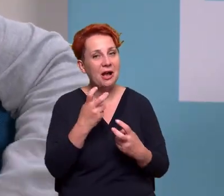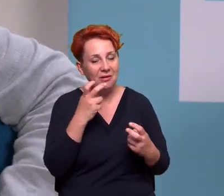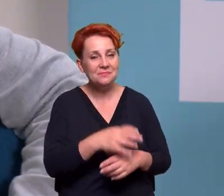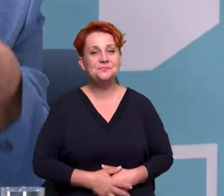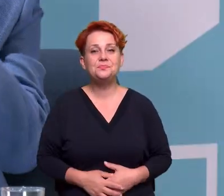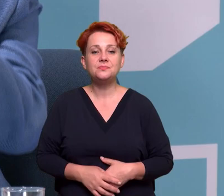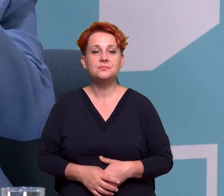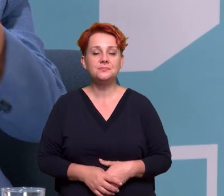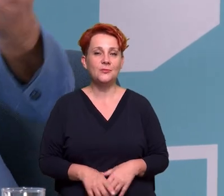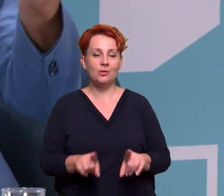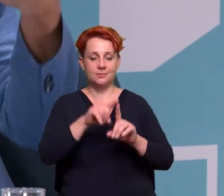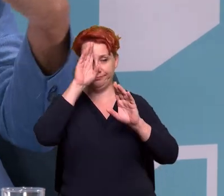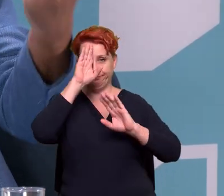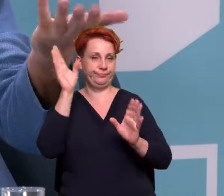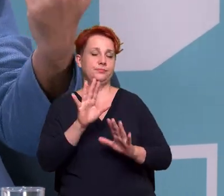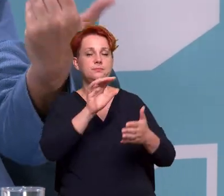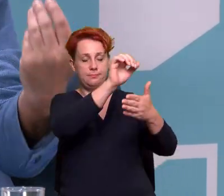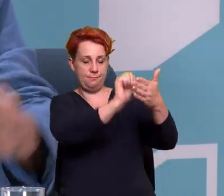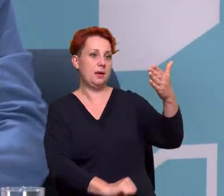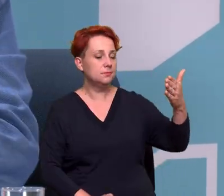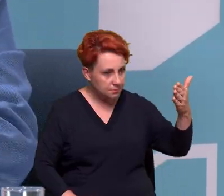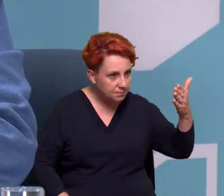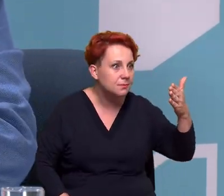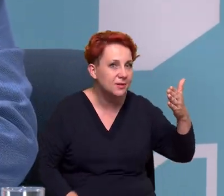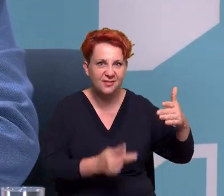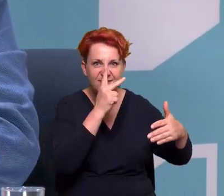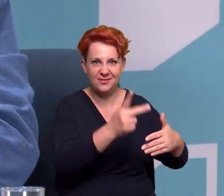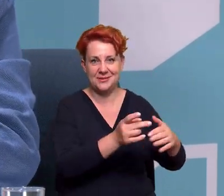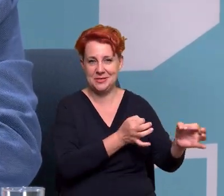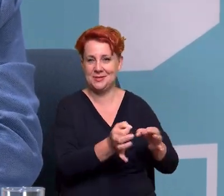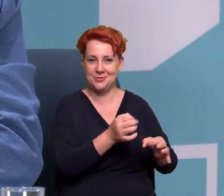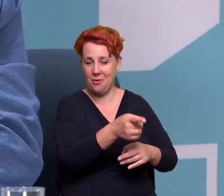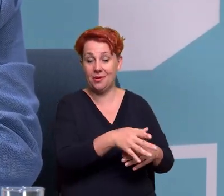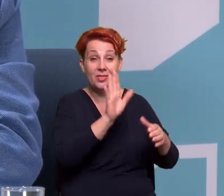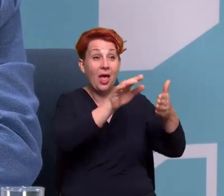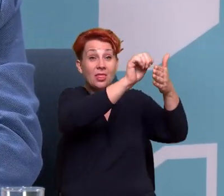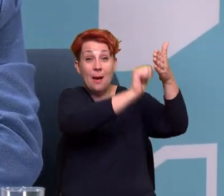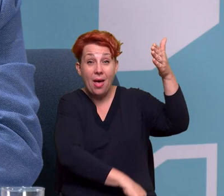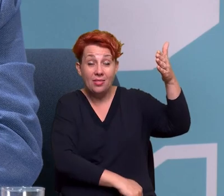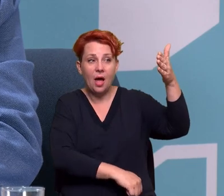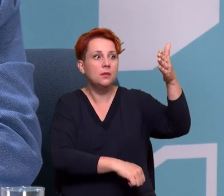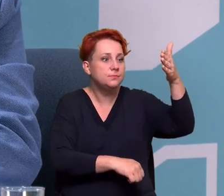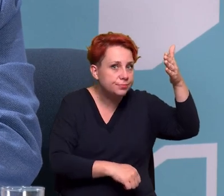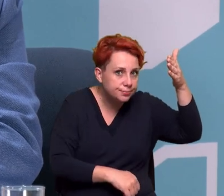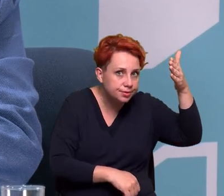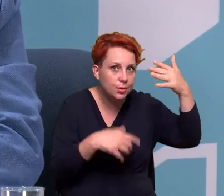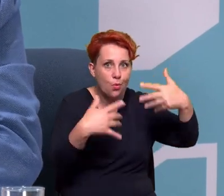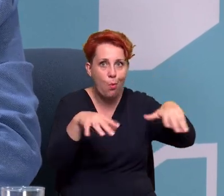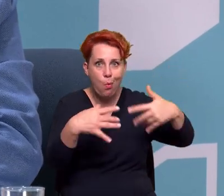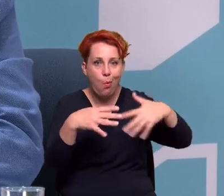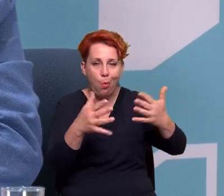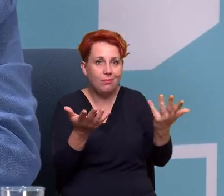jakby, i to nieświadomie odkryłem, spod tapet mogą wyjść różne takie rzeczy